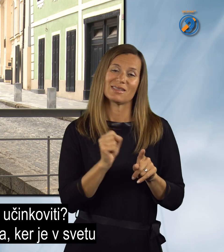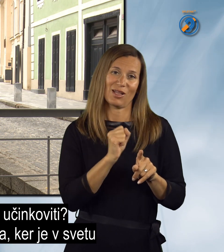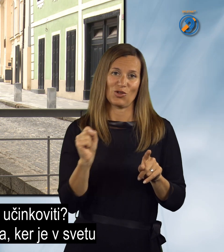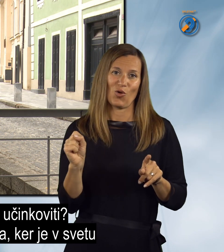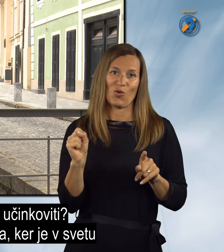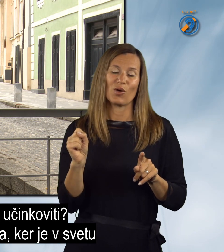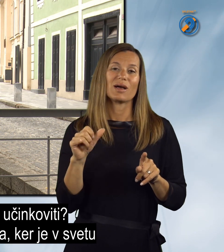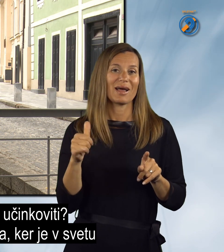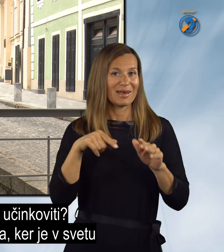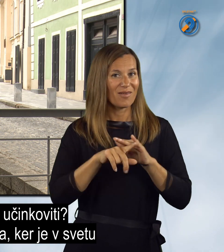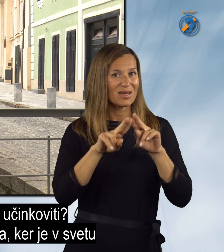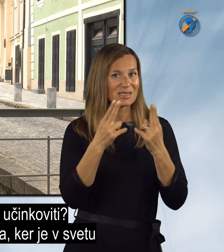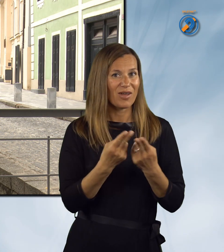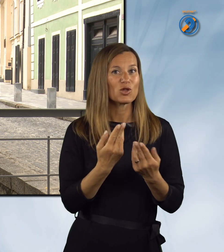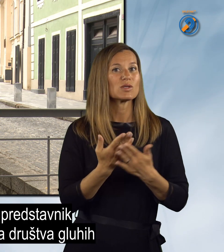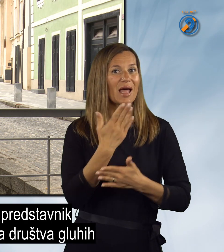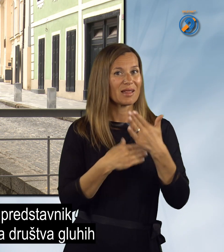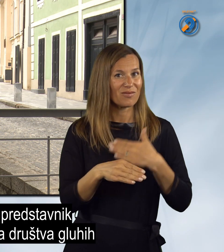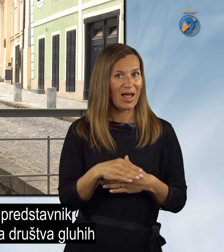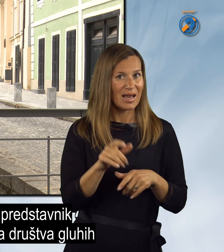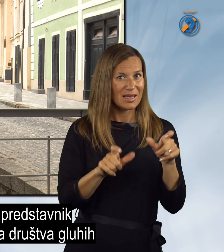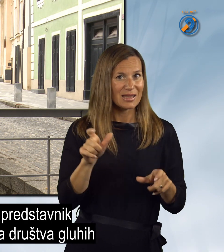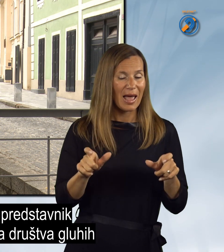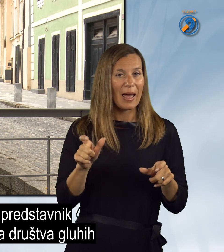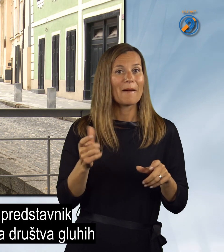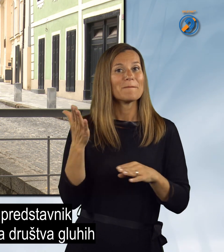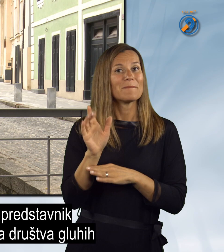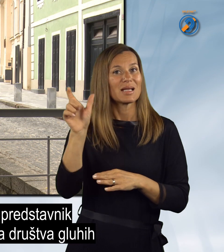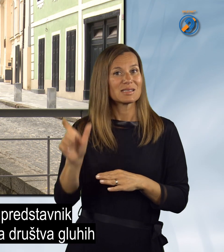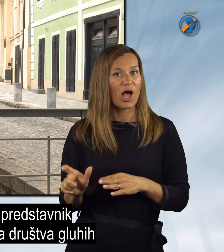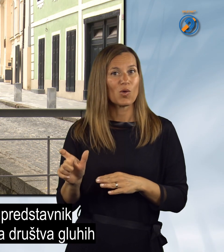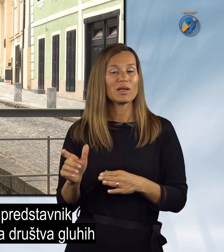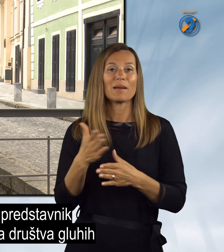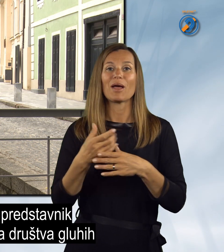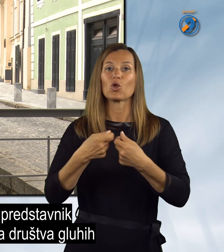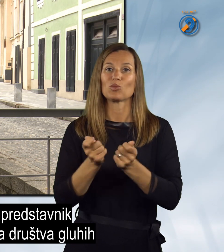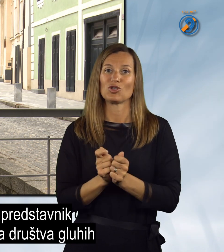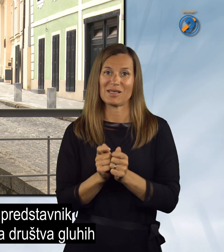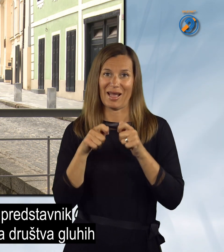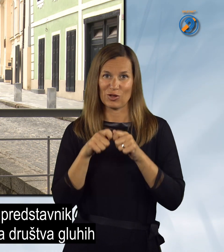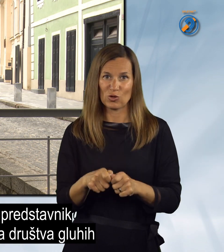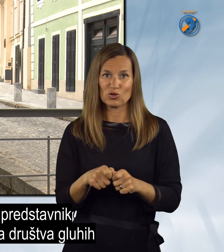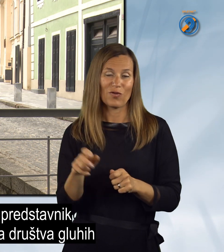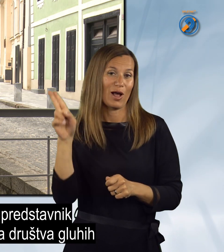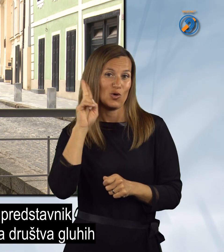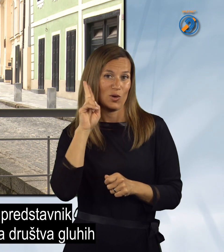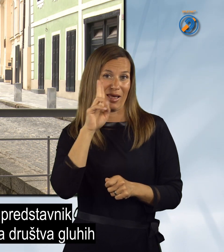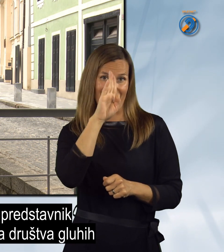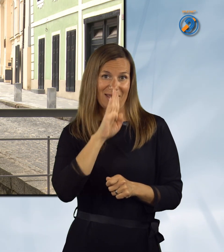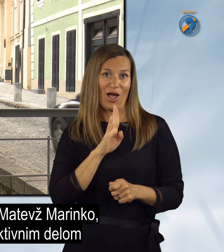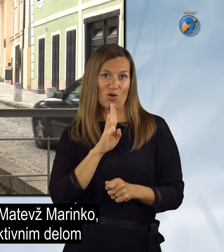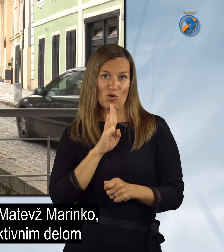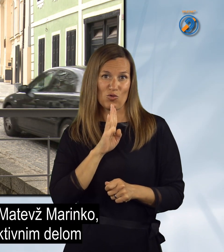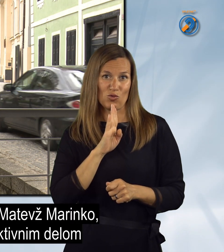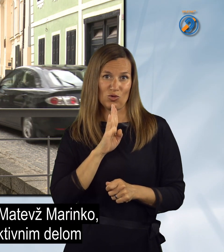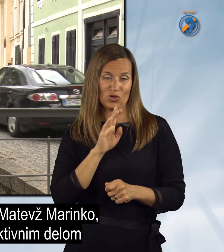zaradi tega, ker je v svetu za invalide predstavnik medobčinskega društva gluhih